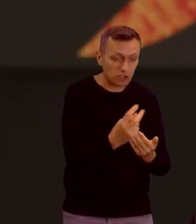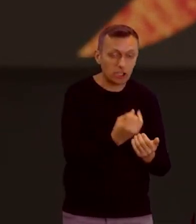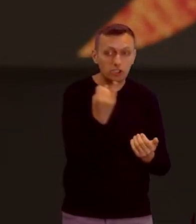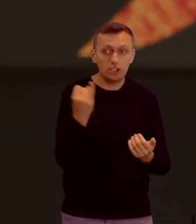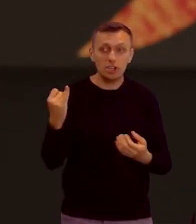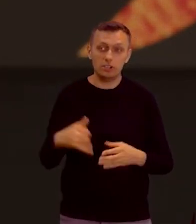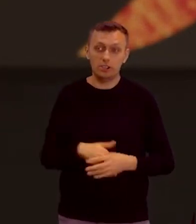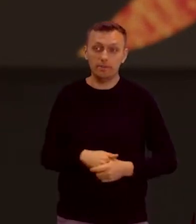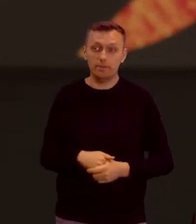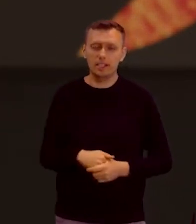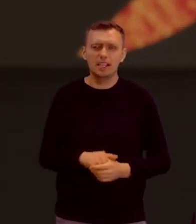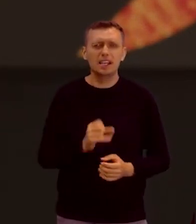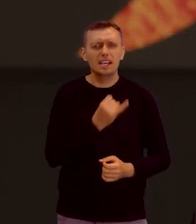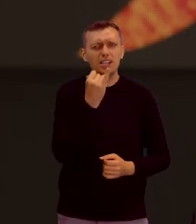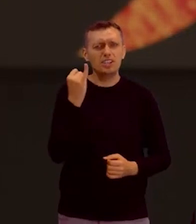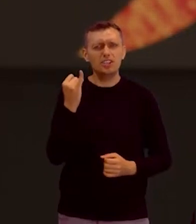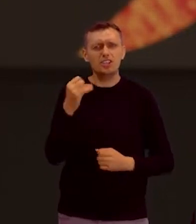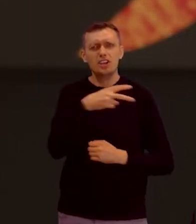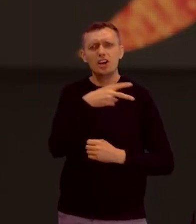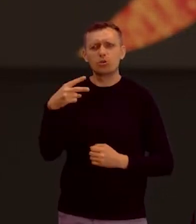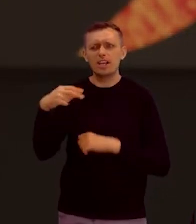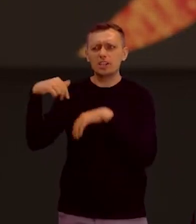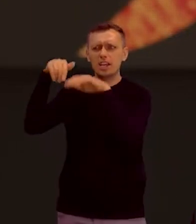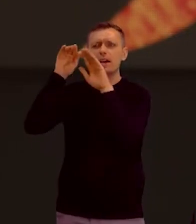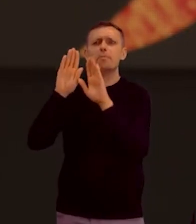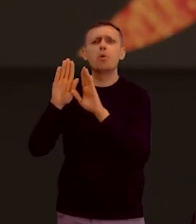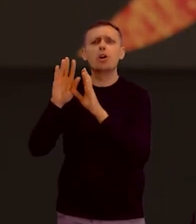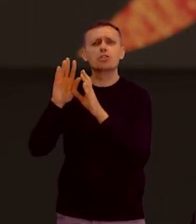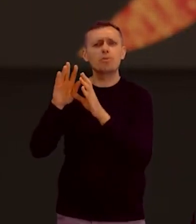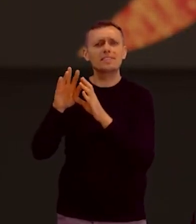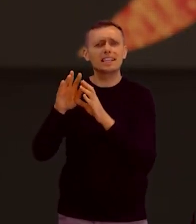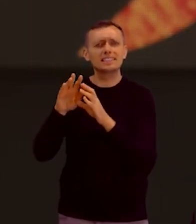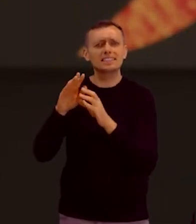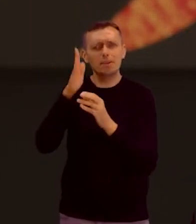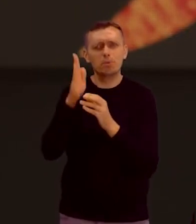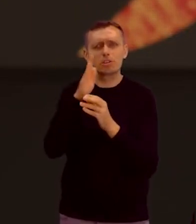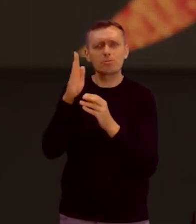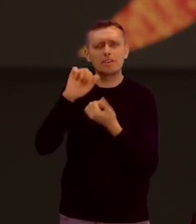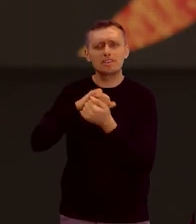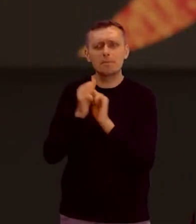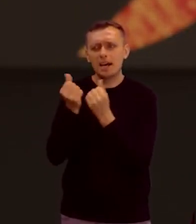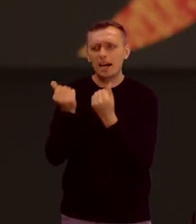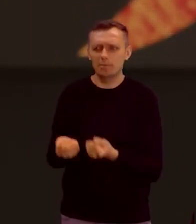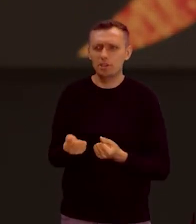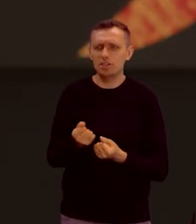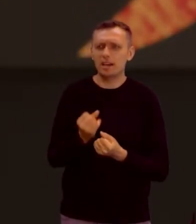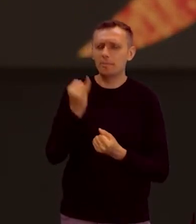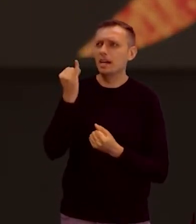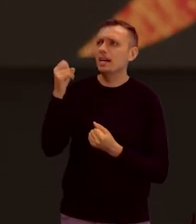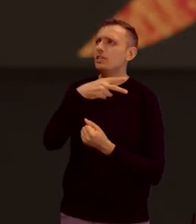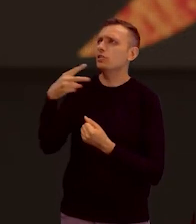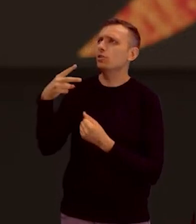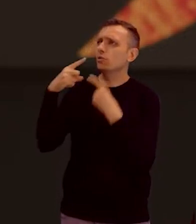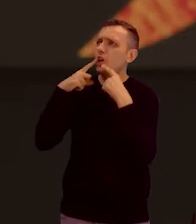błogosławieństwem, czy ciężarem? Radością czy smutkiem? Wiecie, sposób, w jaki traktujemy